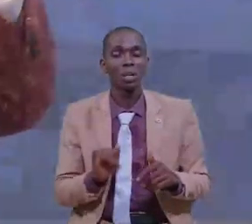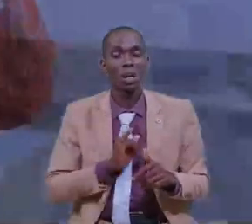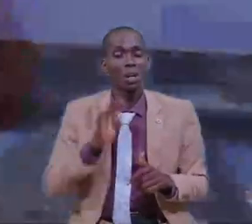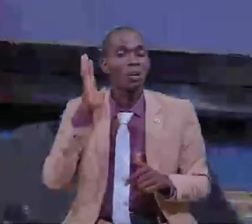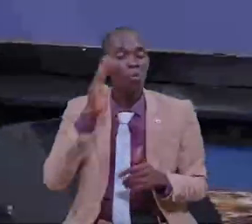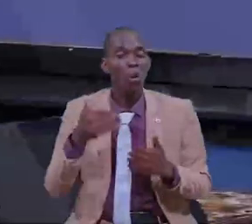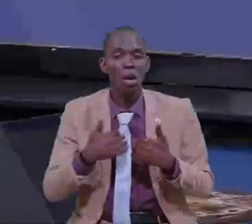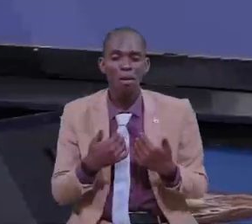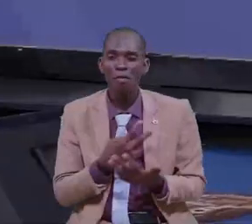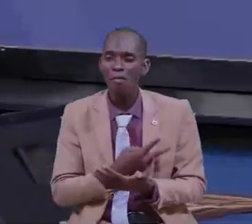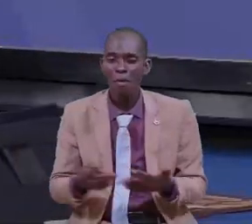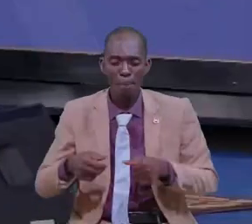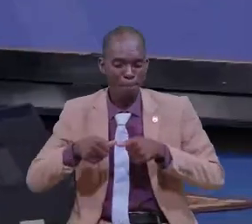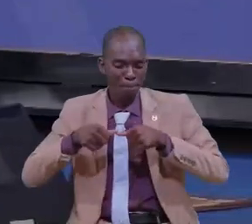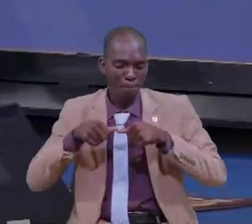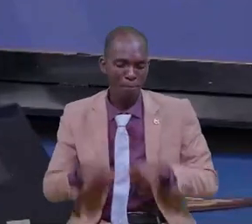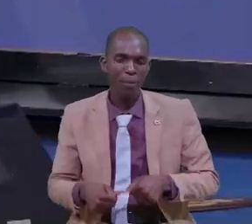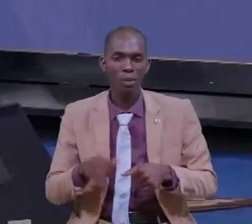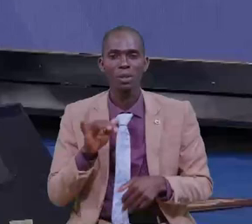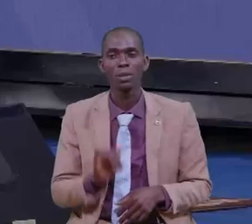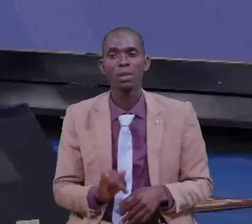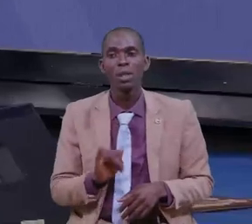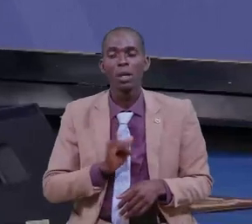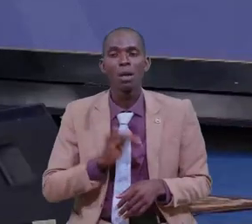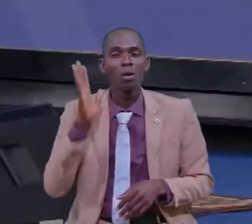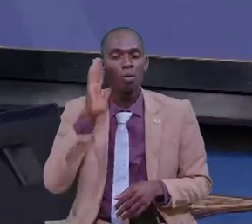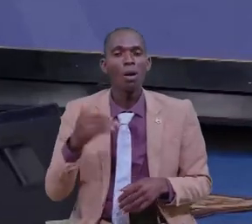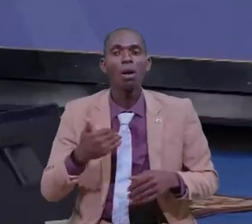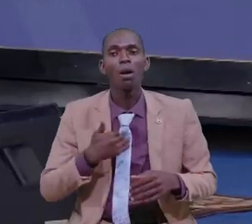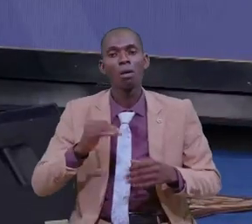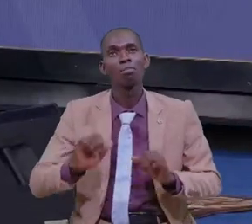Je pourrais échouer et échouer permanemment.